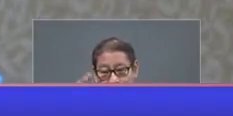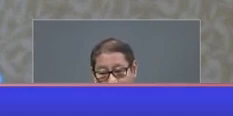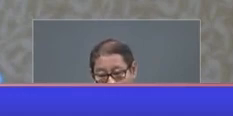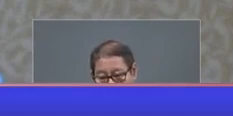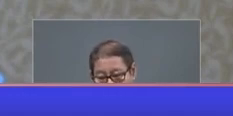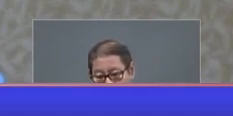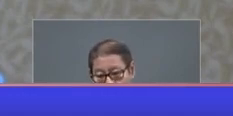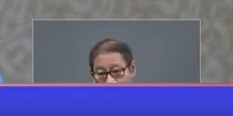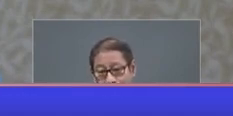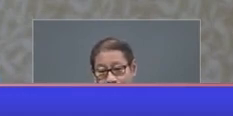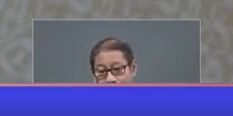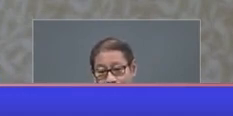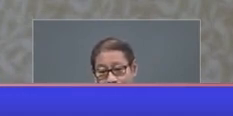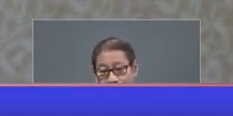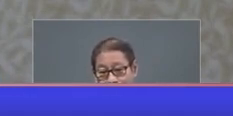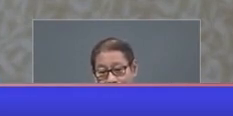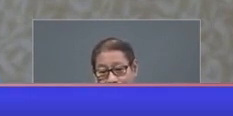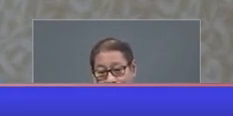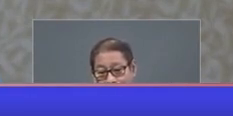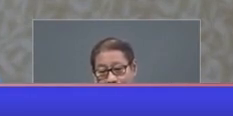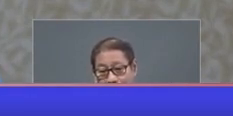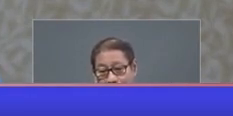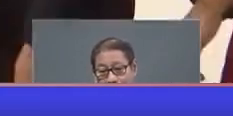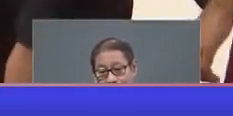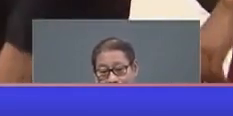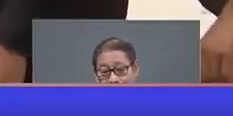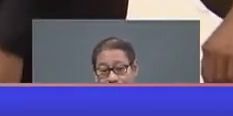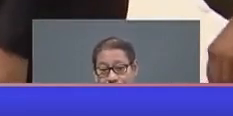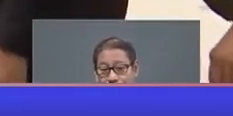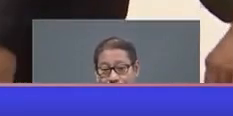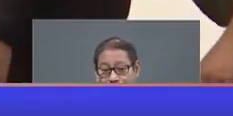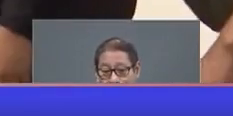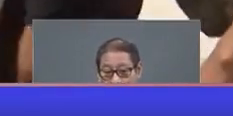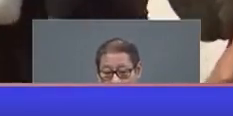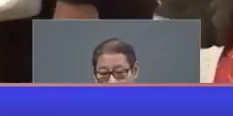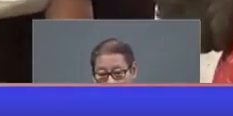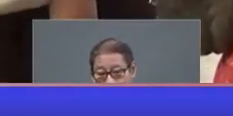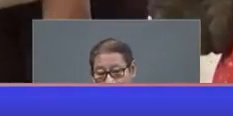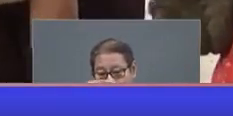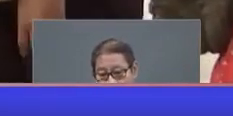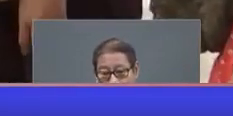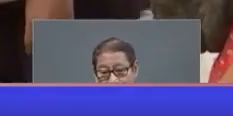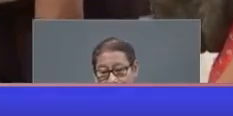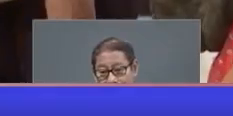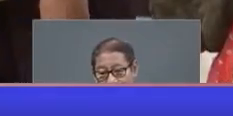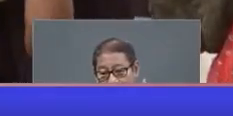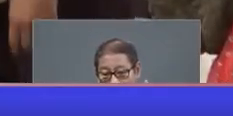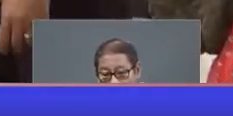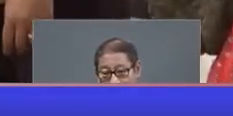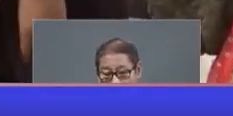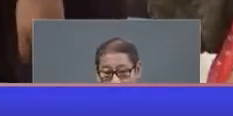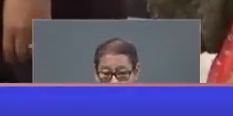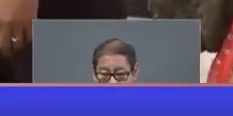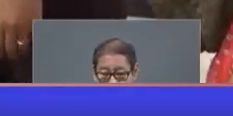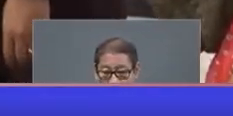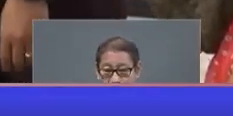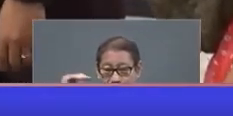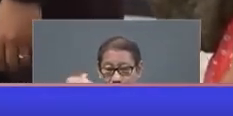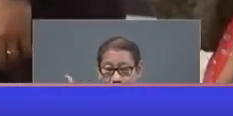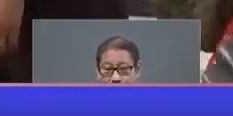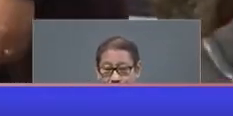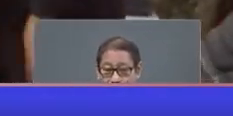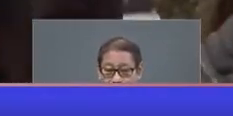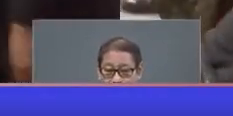กิโลละ 160บาททีนี้เขาก็เดินหน้าส่งต่อนะคะแล้วก็จะได้สู่เป้าหมายในการส่งออกให้ได้ถึง